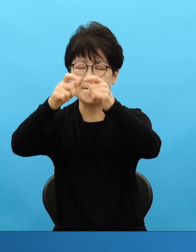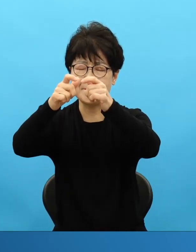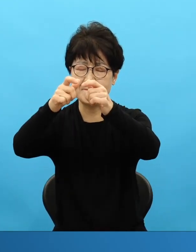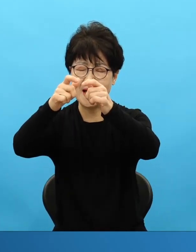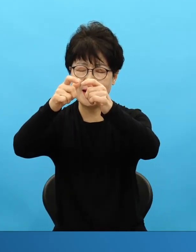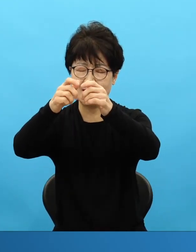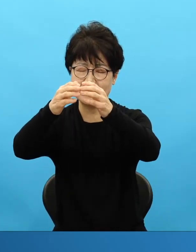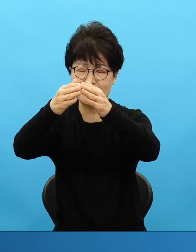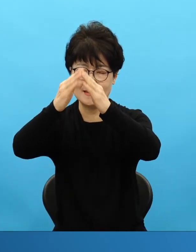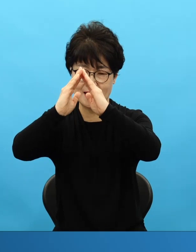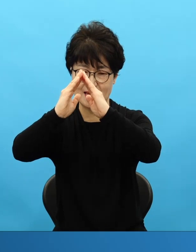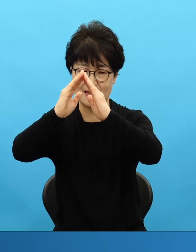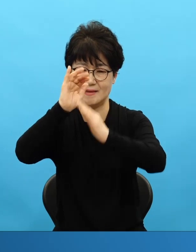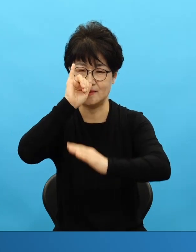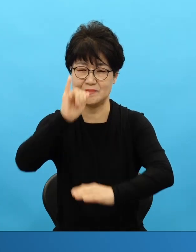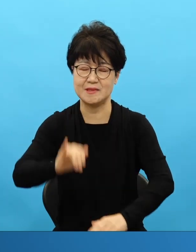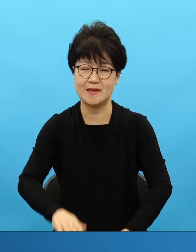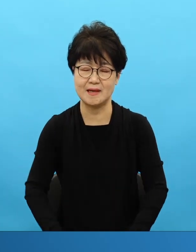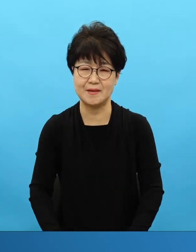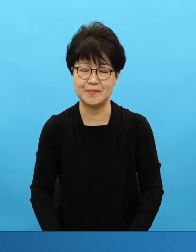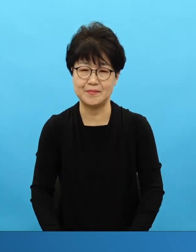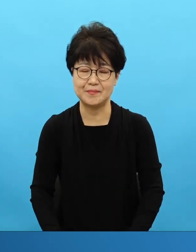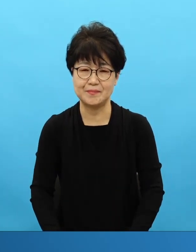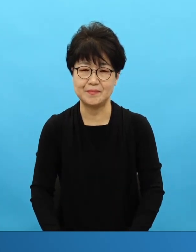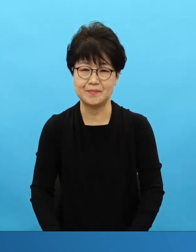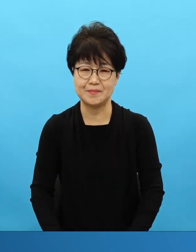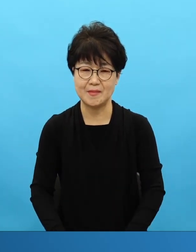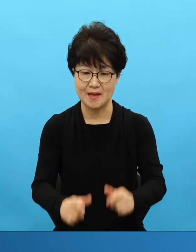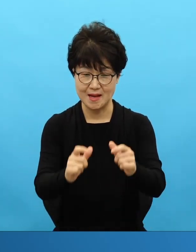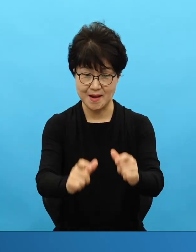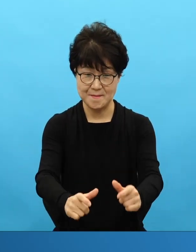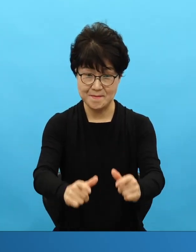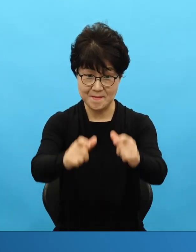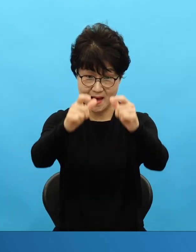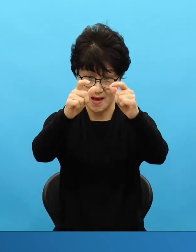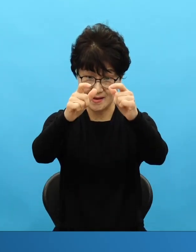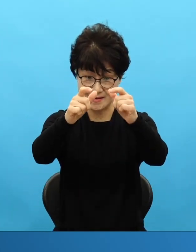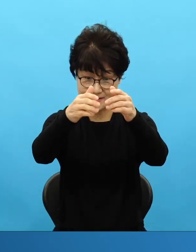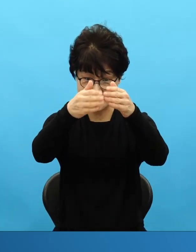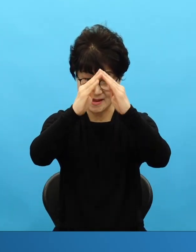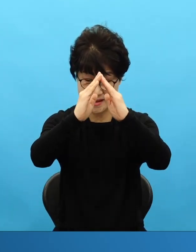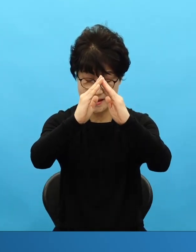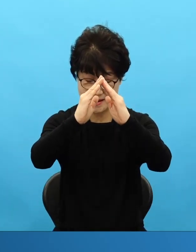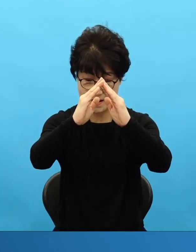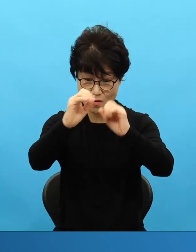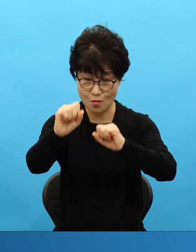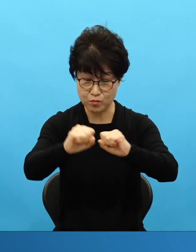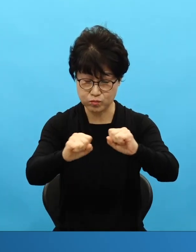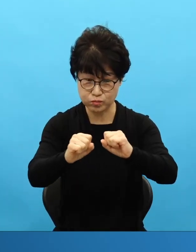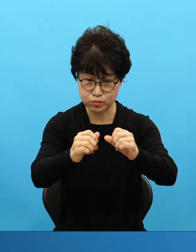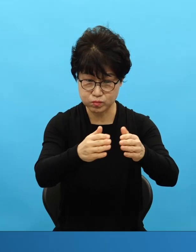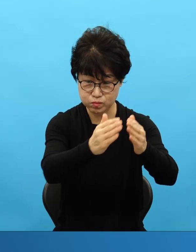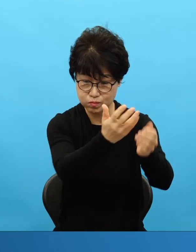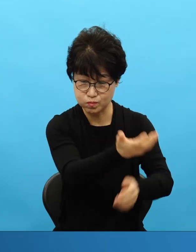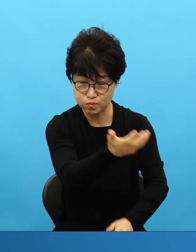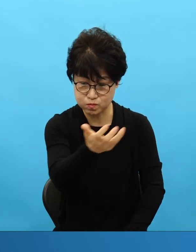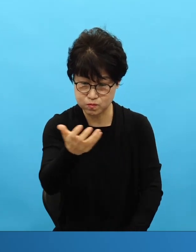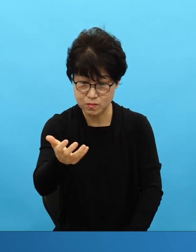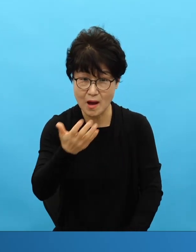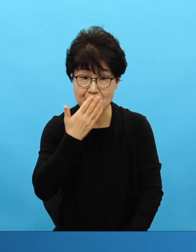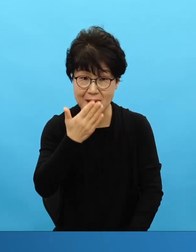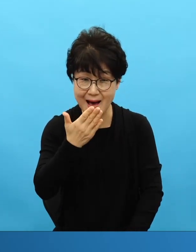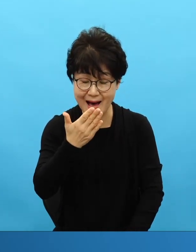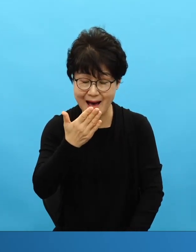is the spiritual bartizan. 그러므로 이 망대는 움직이는 망대란 말이에요. 그러니까 이 여정이 필요하죠. And